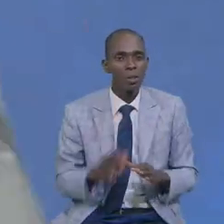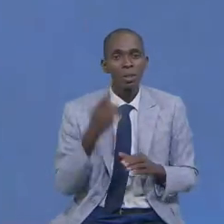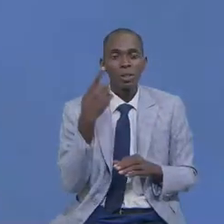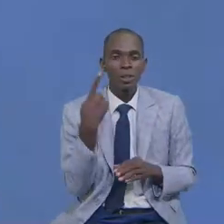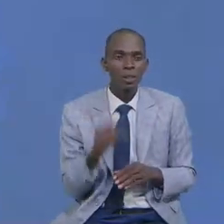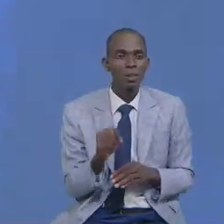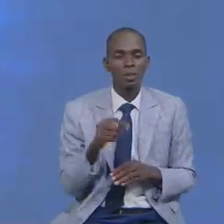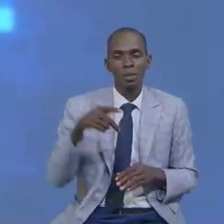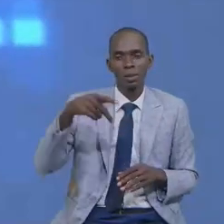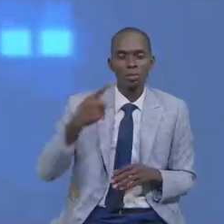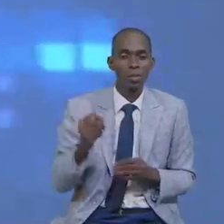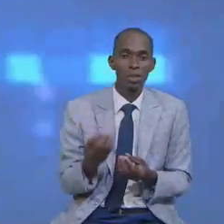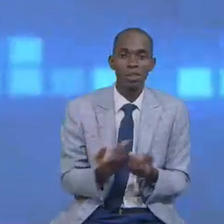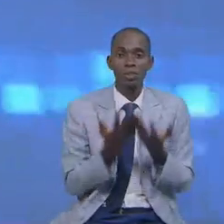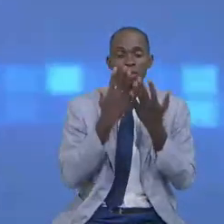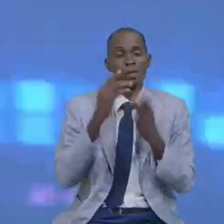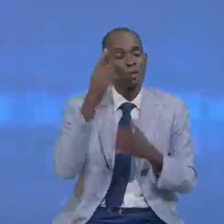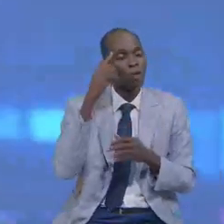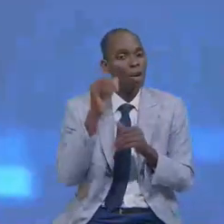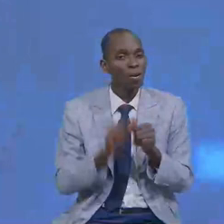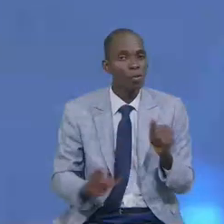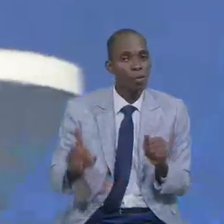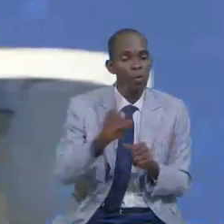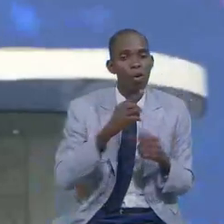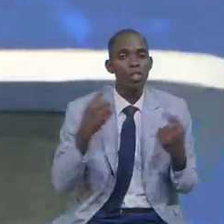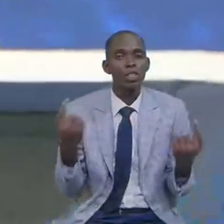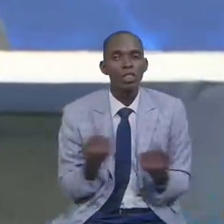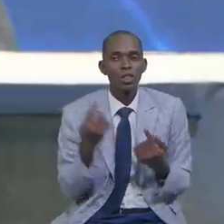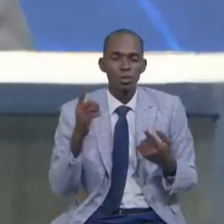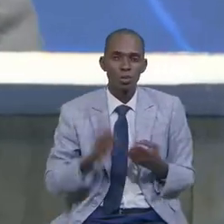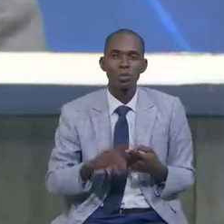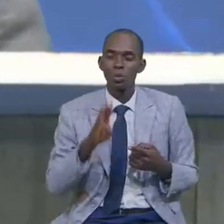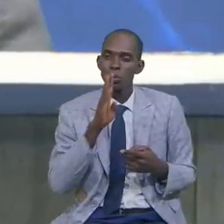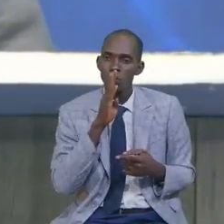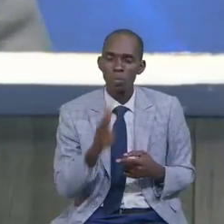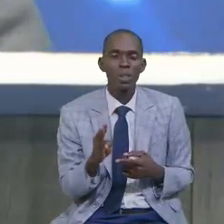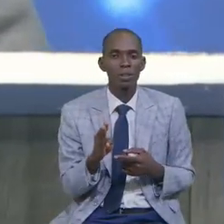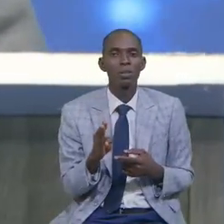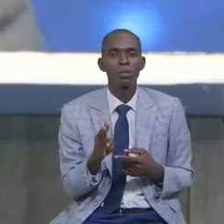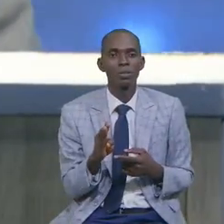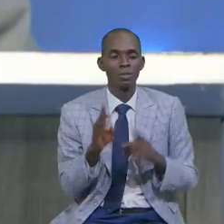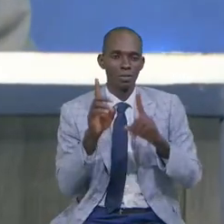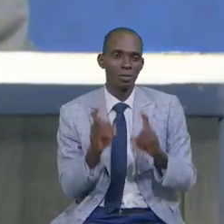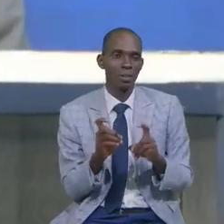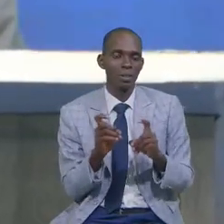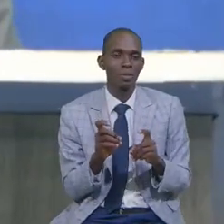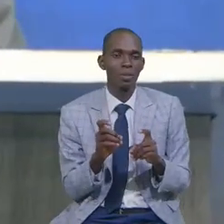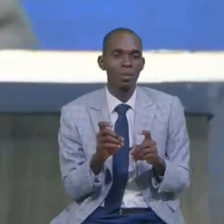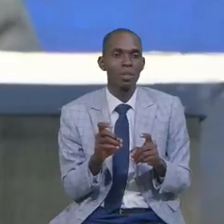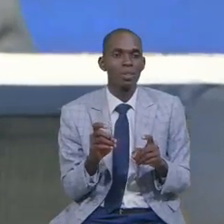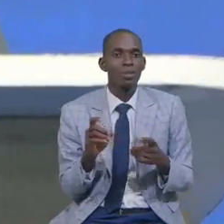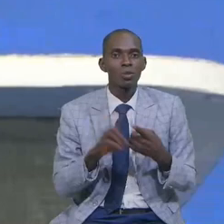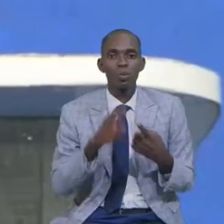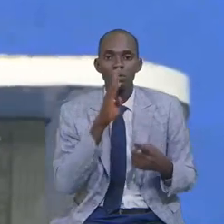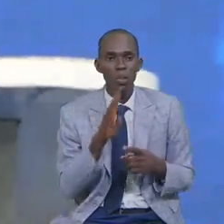en propitiation pour tout. C'est là le témoignage rendu en son propre temps. Et